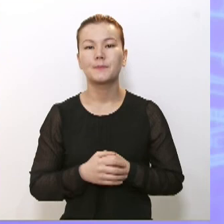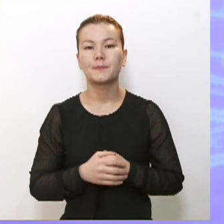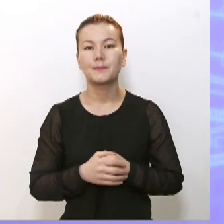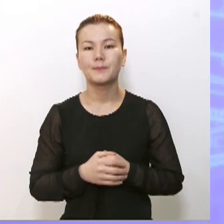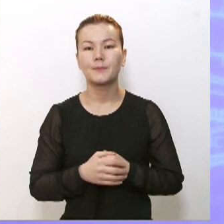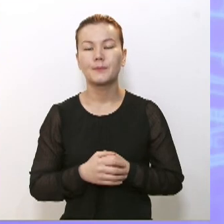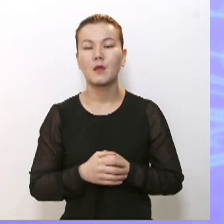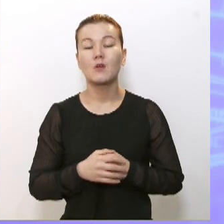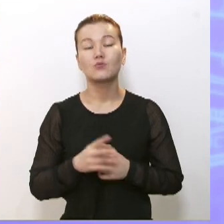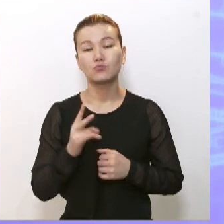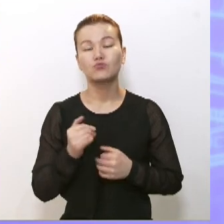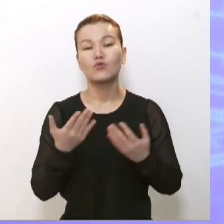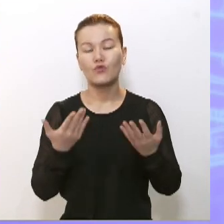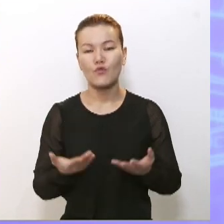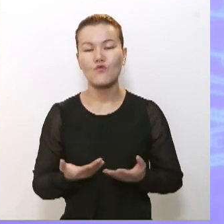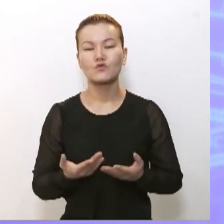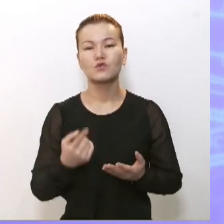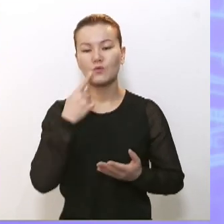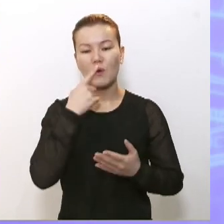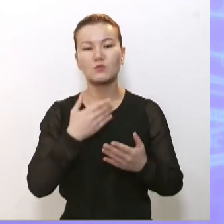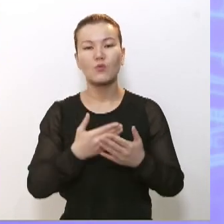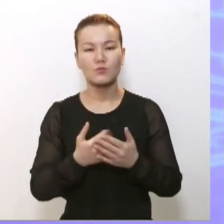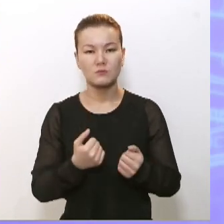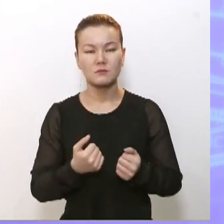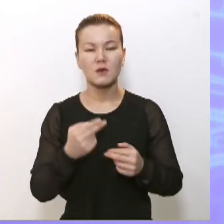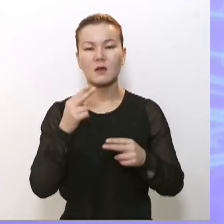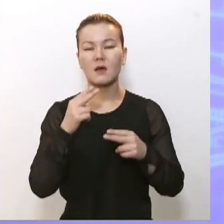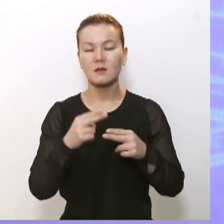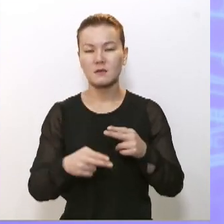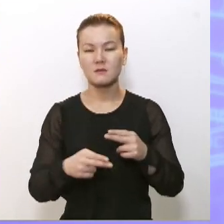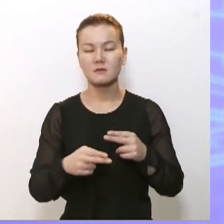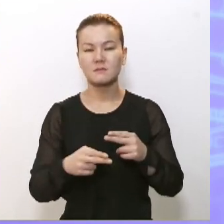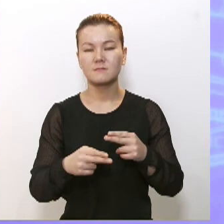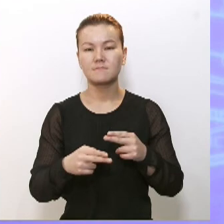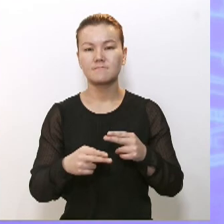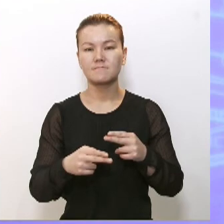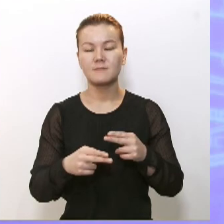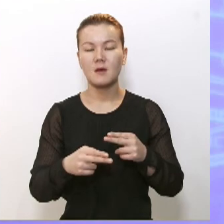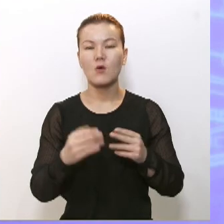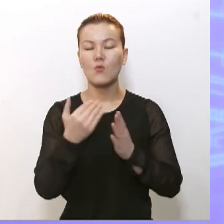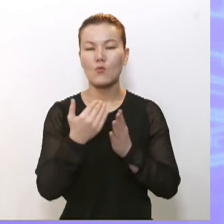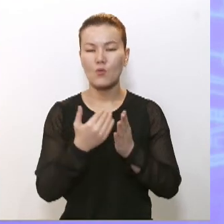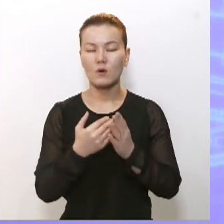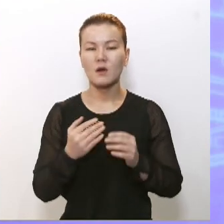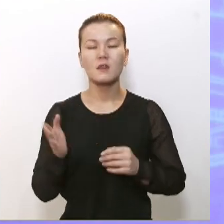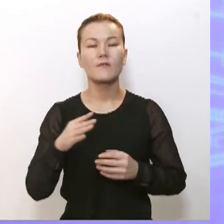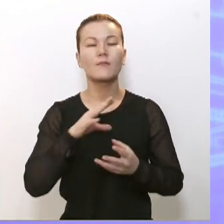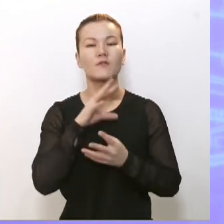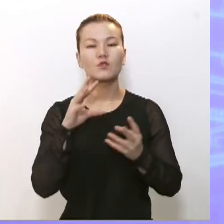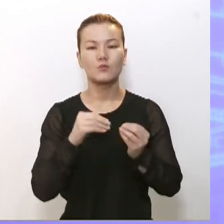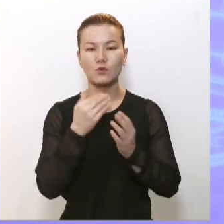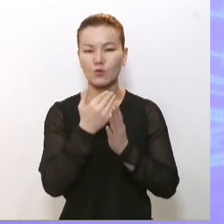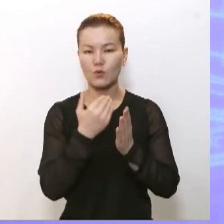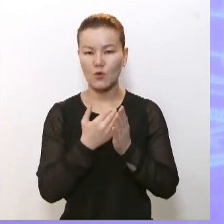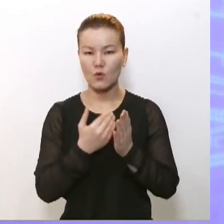ну вот и подошло к концу время давайте подведем итог